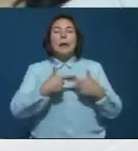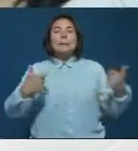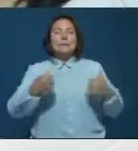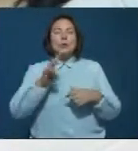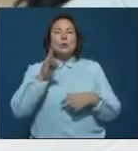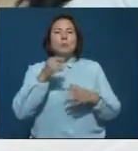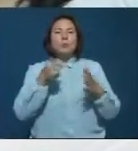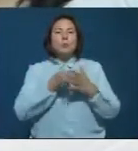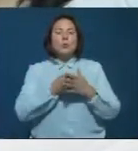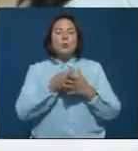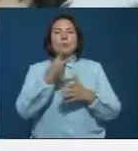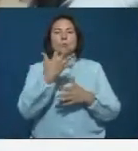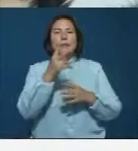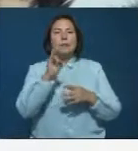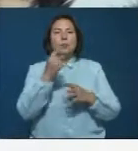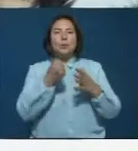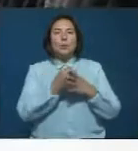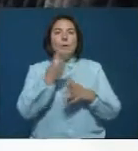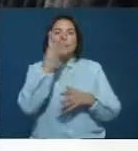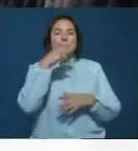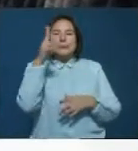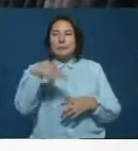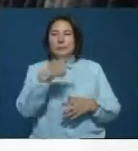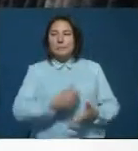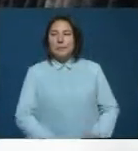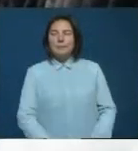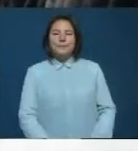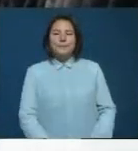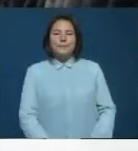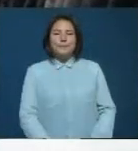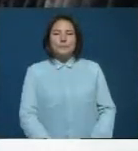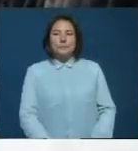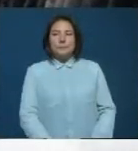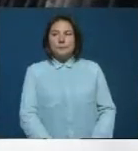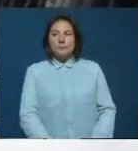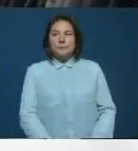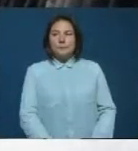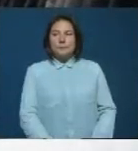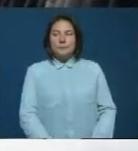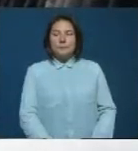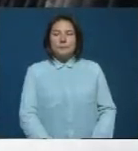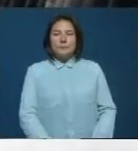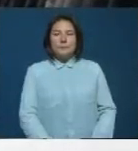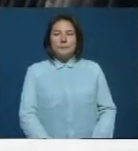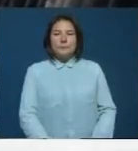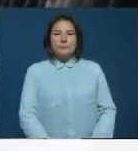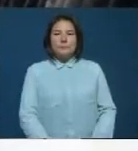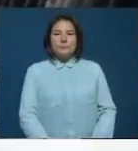«Нурплаза» с 25 ноября по 3 декабря. Салтанат Бердибек, Дузельбай Нурбай, Айна Ахпарат.